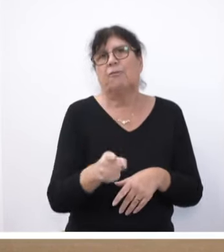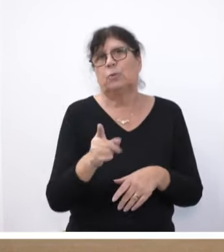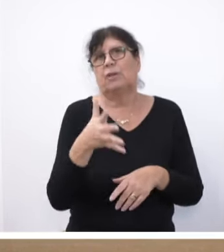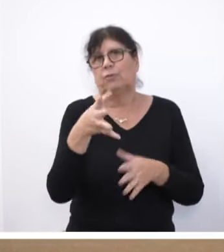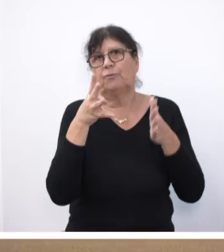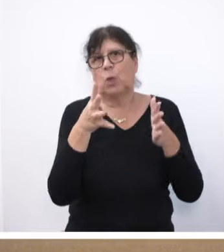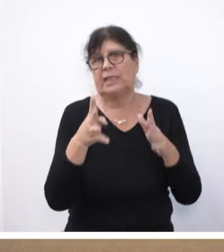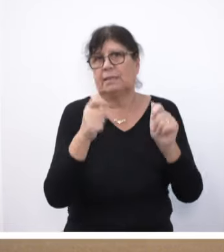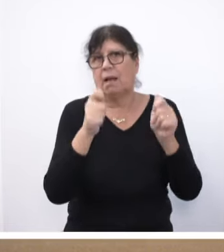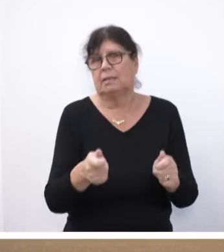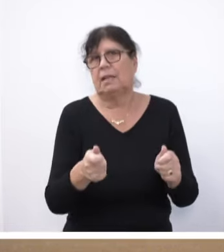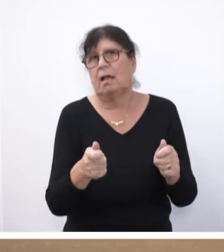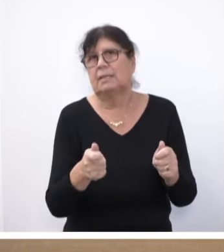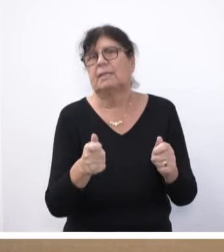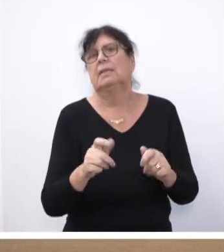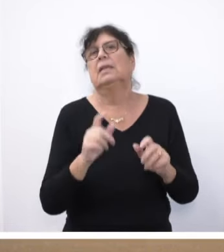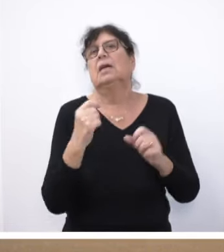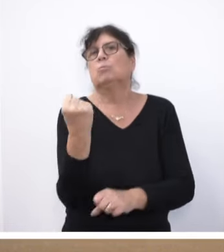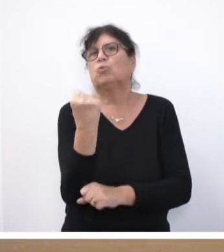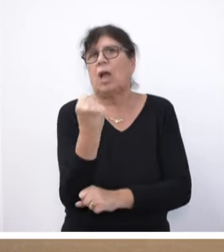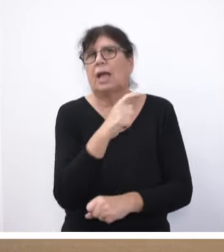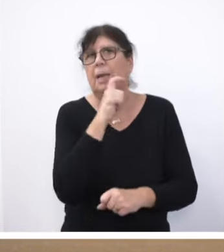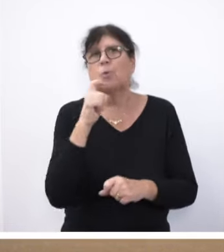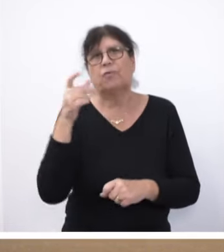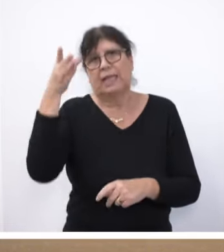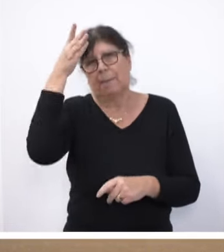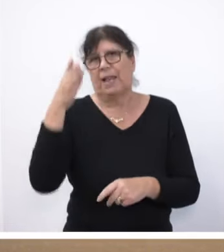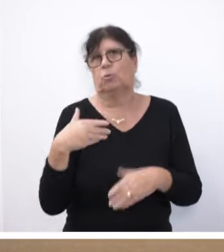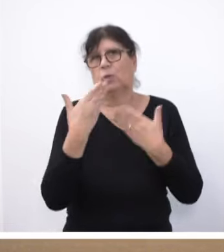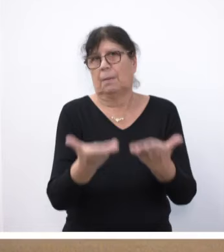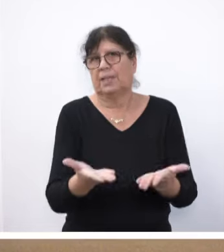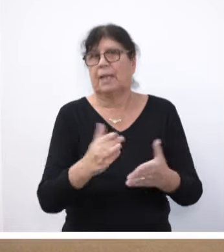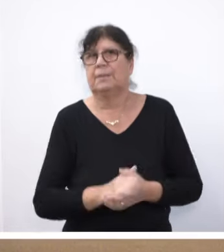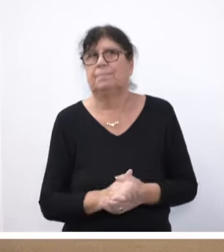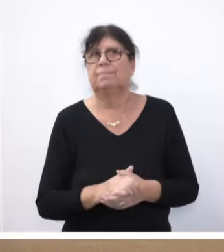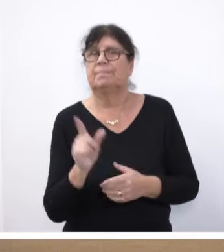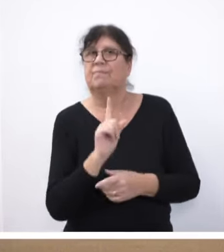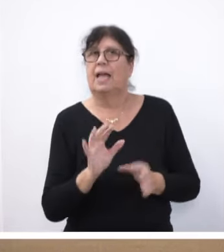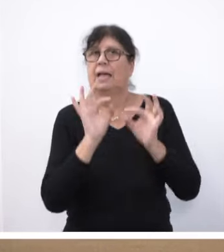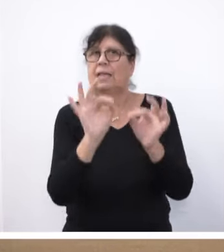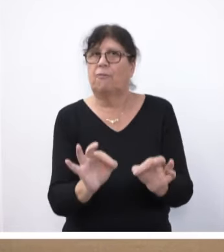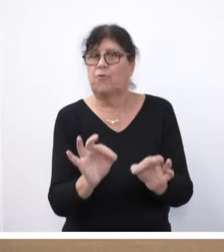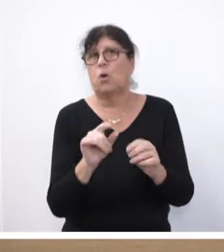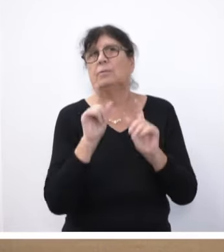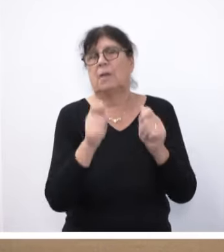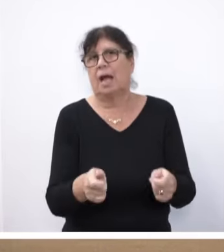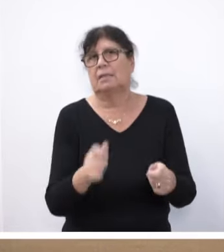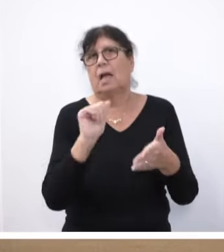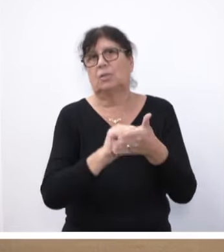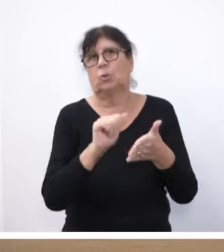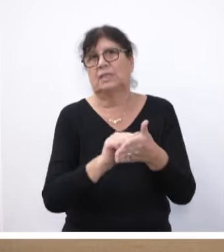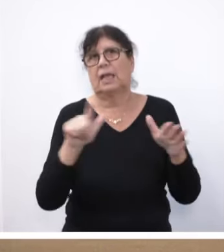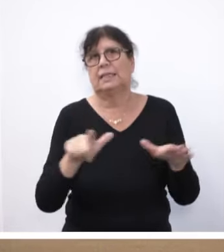17/1195 den Antrag betreffend für eine starke berufliche Bildung eingebracht. Wer dafür ist, dass der Antrag